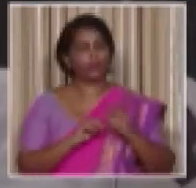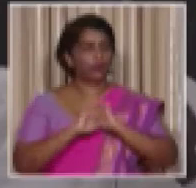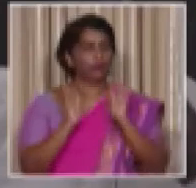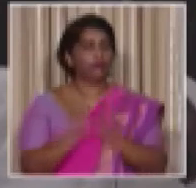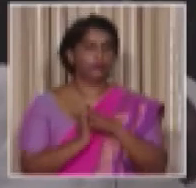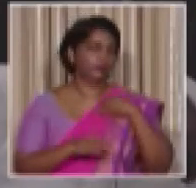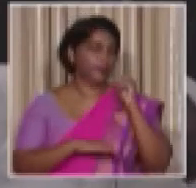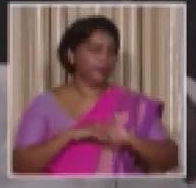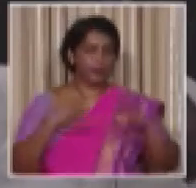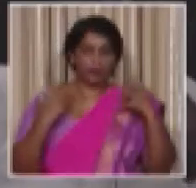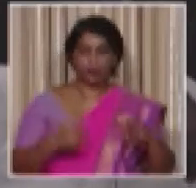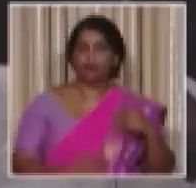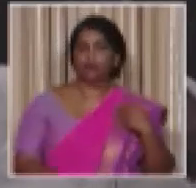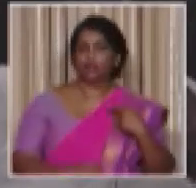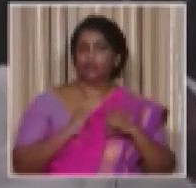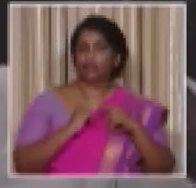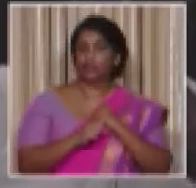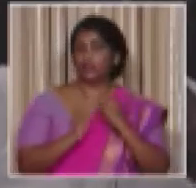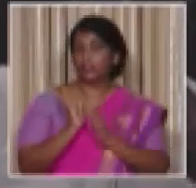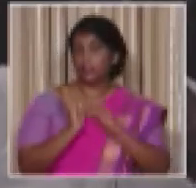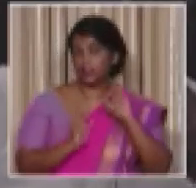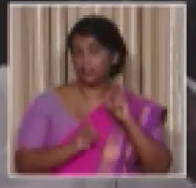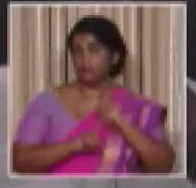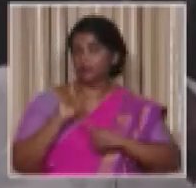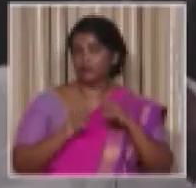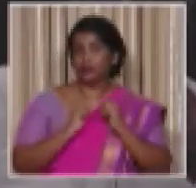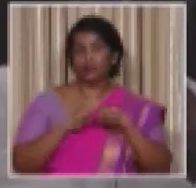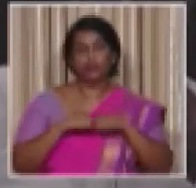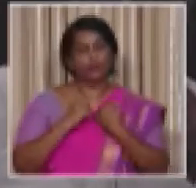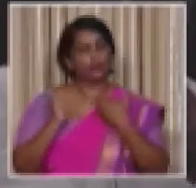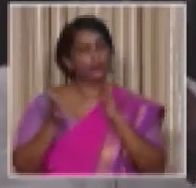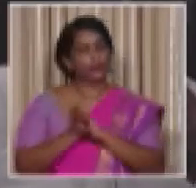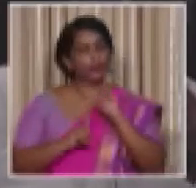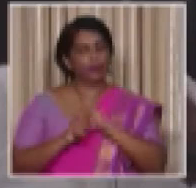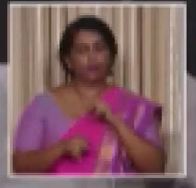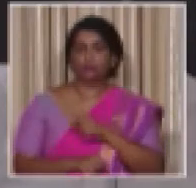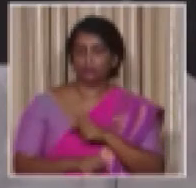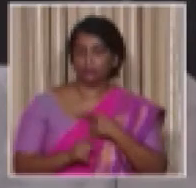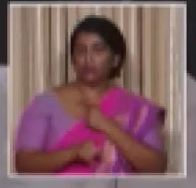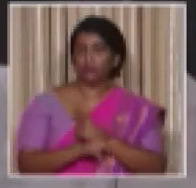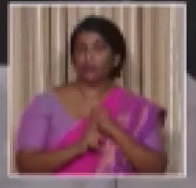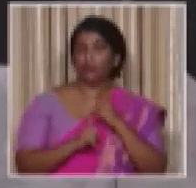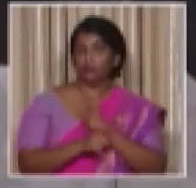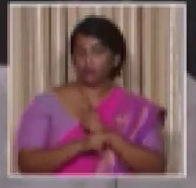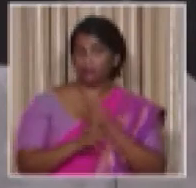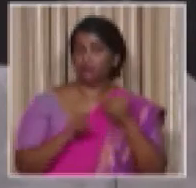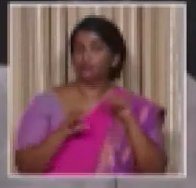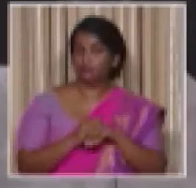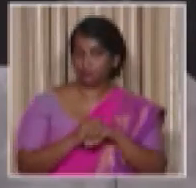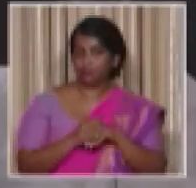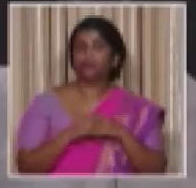මම සැලසුම් කළා තිනවා UGC එකත් එක්ක සාකච්ඡා කළා වෘත්තීය සම්පත් එක්ක සාකච්ඡා කළා ඒ නිසා ගුරු අධ්‍යාපනඥ සේවයේ ඒ